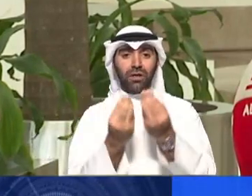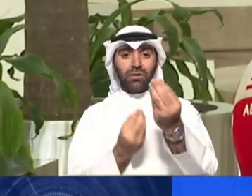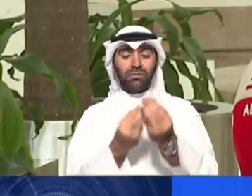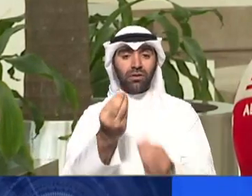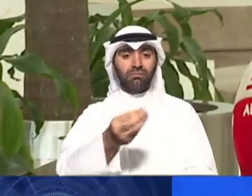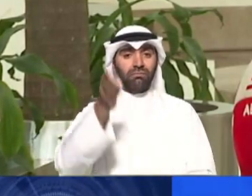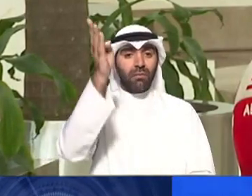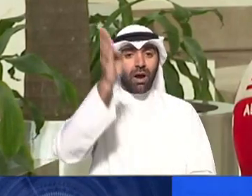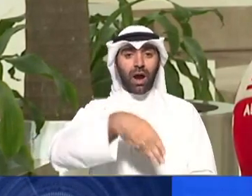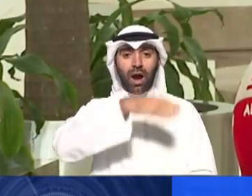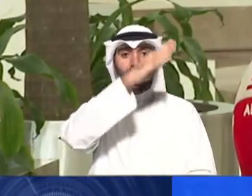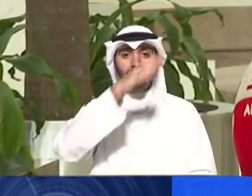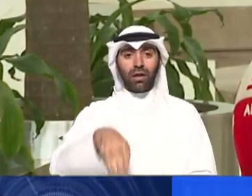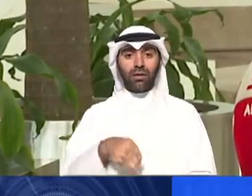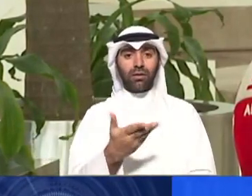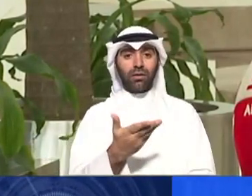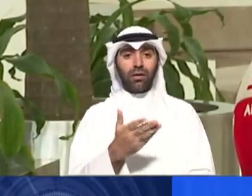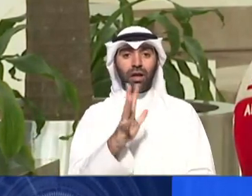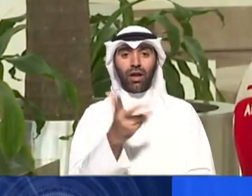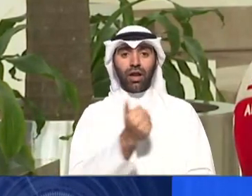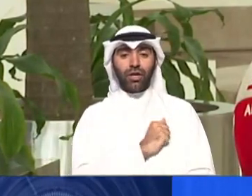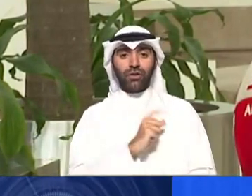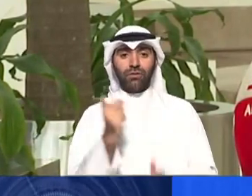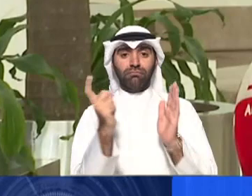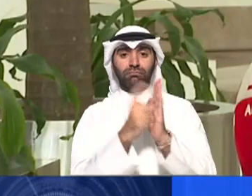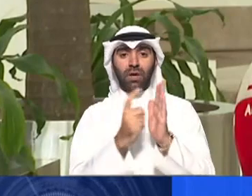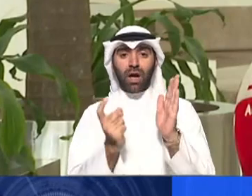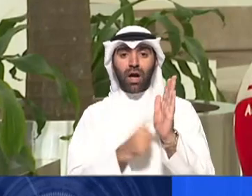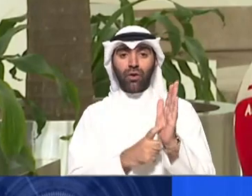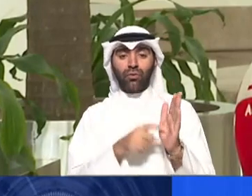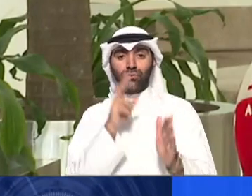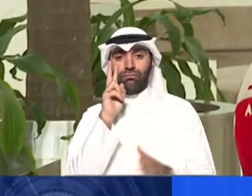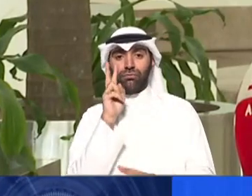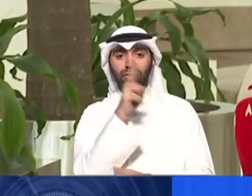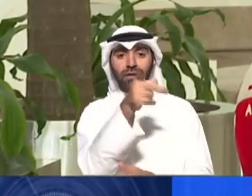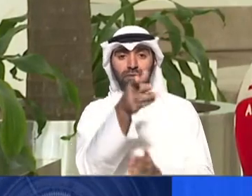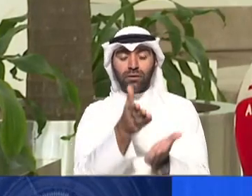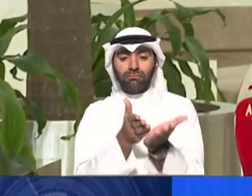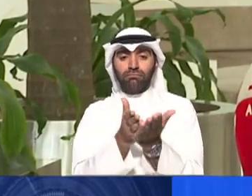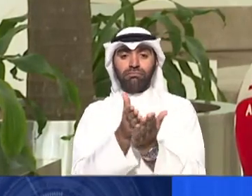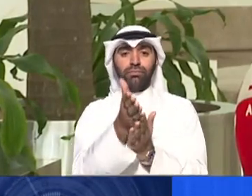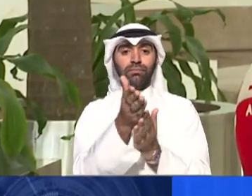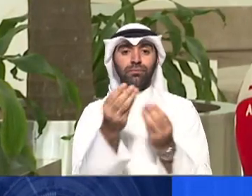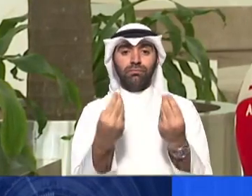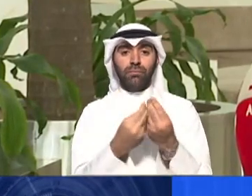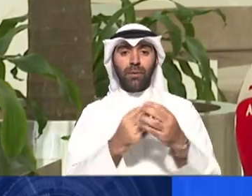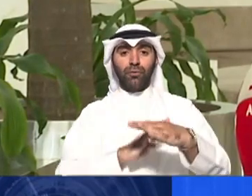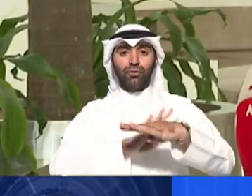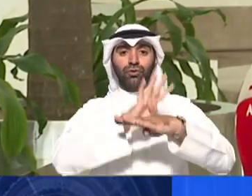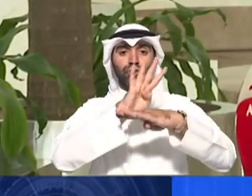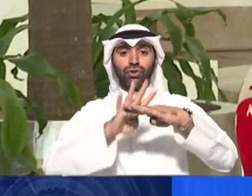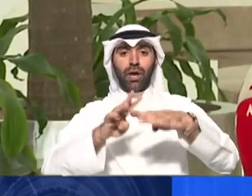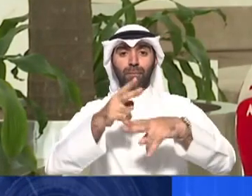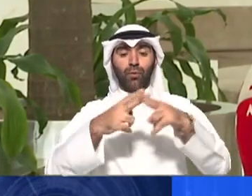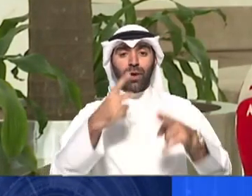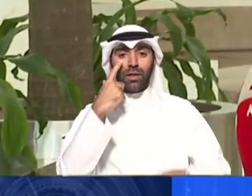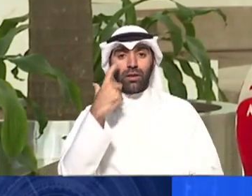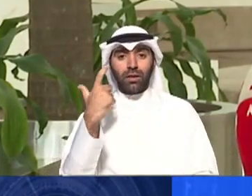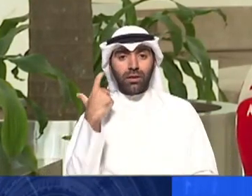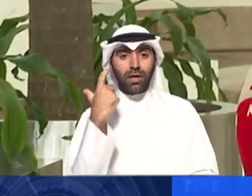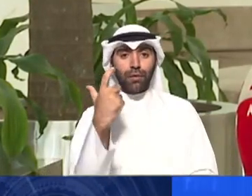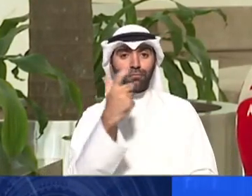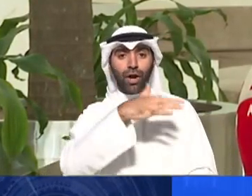السيناريوهات أحكام وتحاليل ما أنزل الله بها من سلطان. هذه الأمور كلها غير صحيحة. هذه